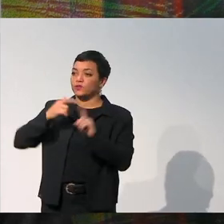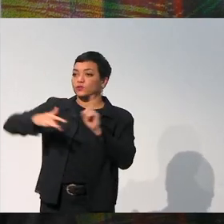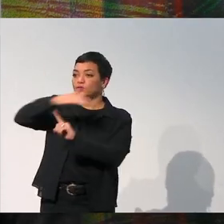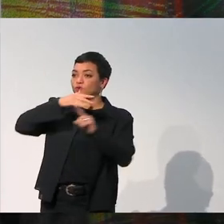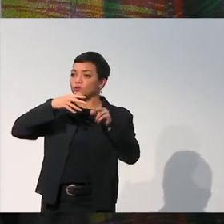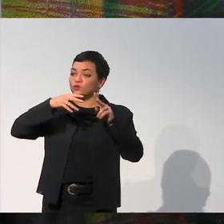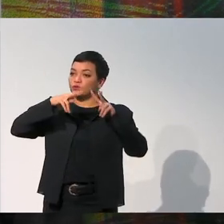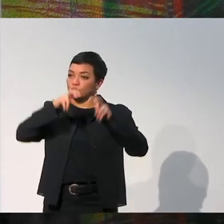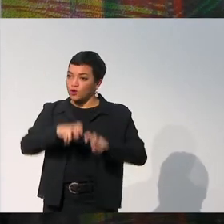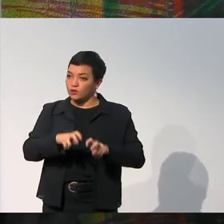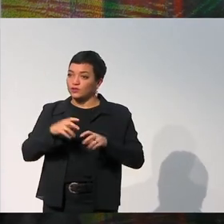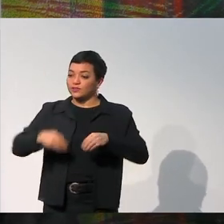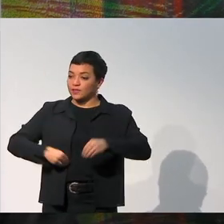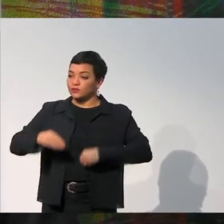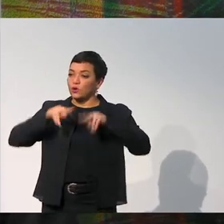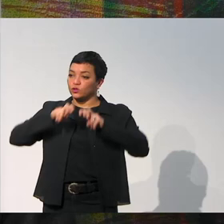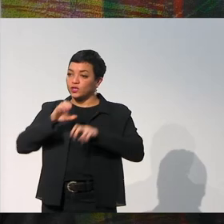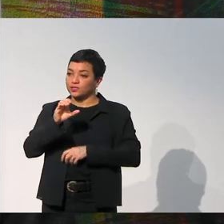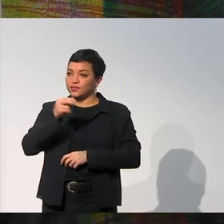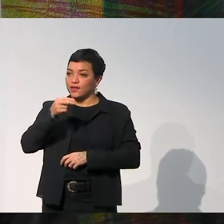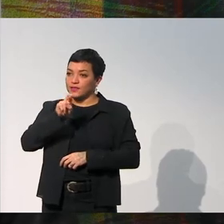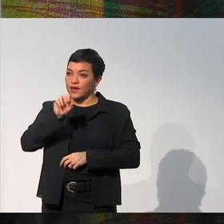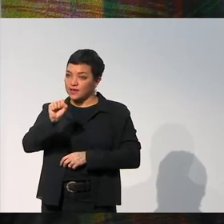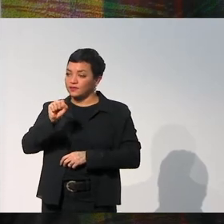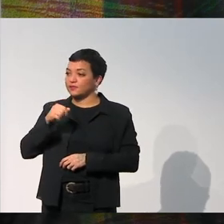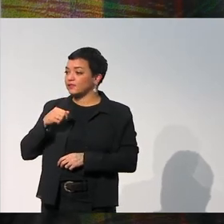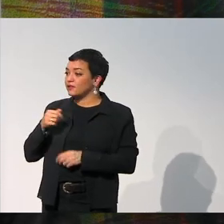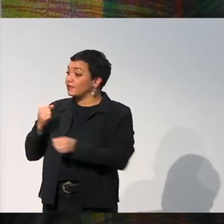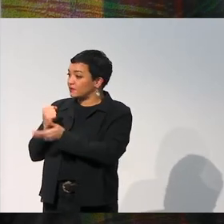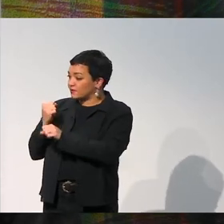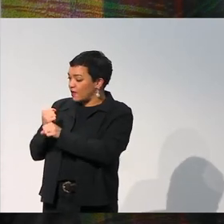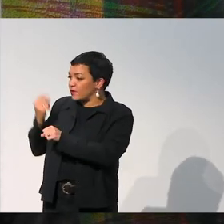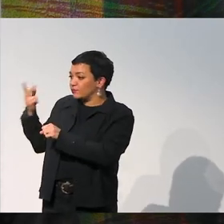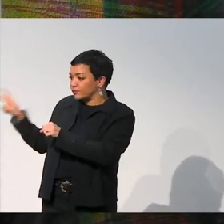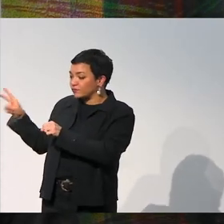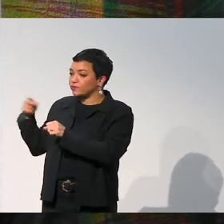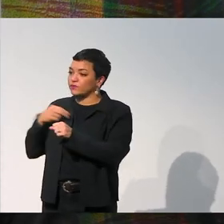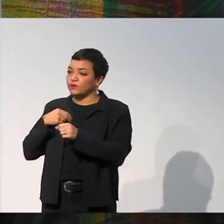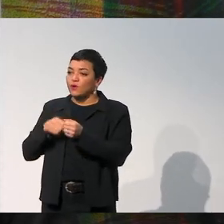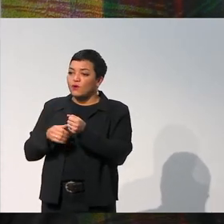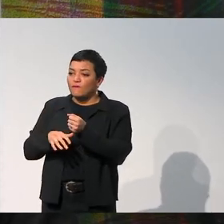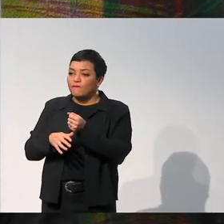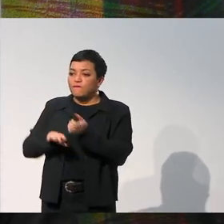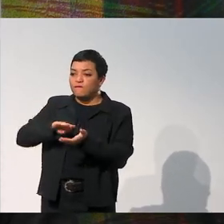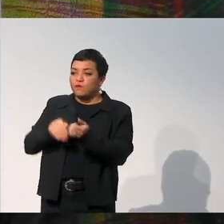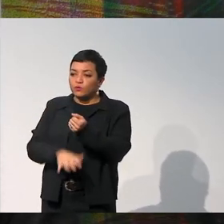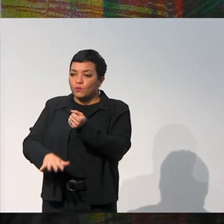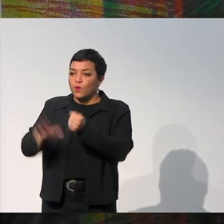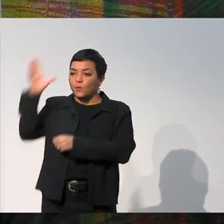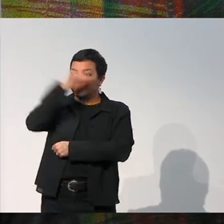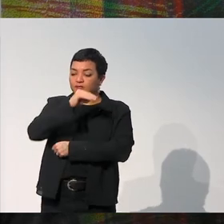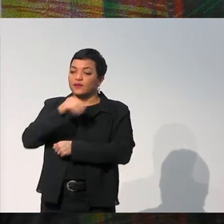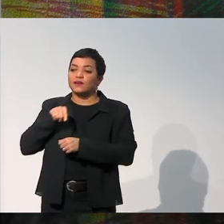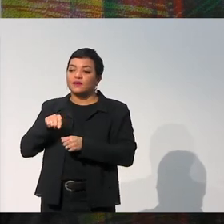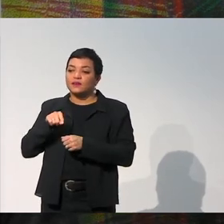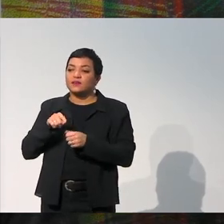CNRS. Vous nous invitez dans l'un de vos ouvrages, Le fondement oublié de la culture, publié dans la collection La couleur des